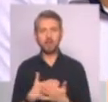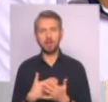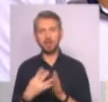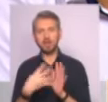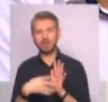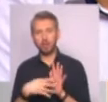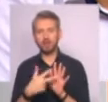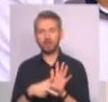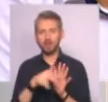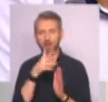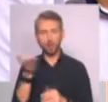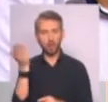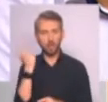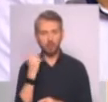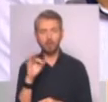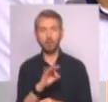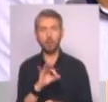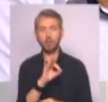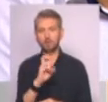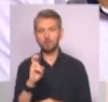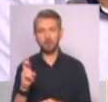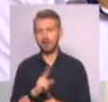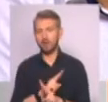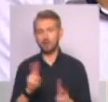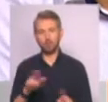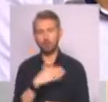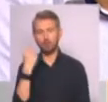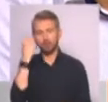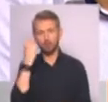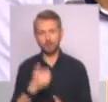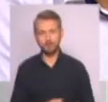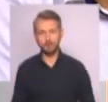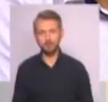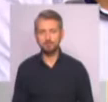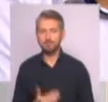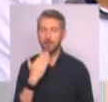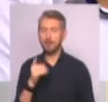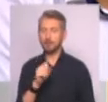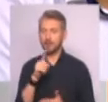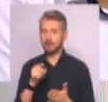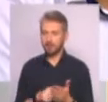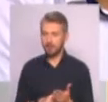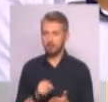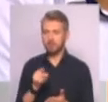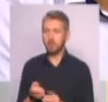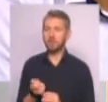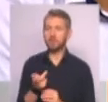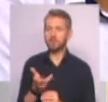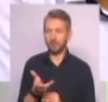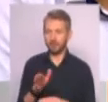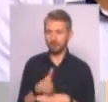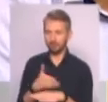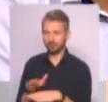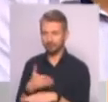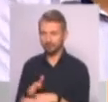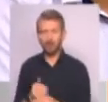90-х, 80-х років, про ОСББ ніхто навіть не хоче думати? Дякую за запитання, ну, пане Романе, тут декілька їх розбити можна.